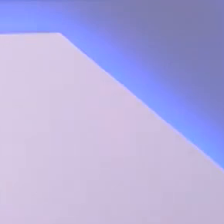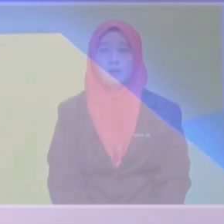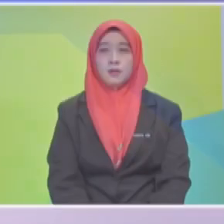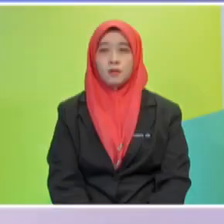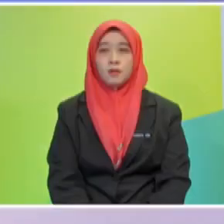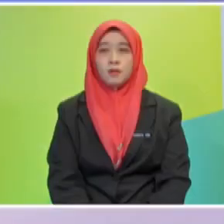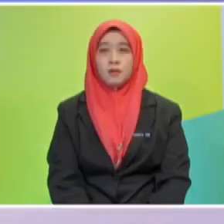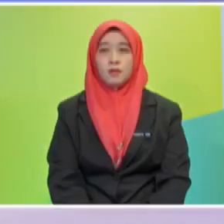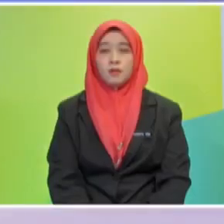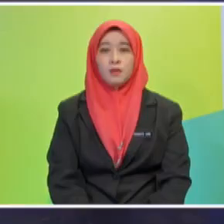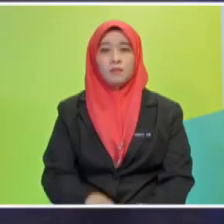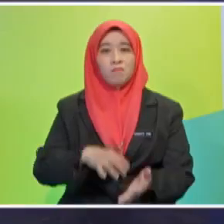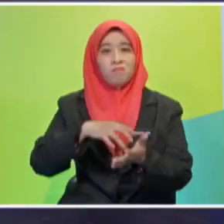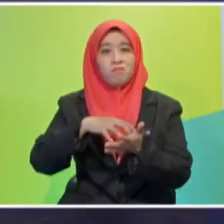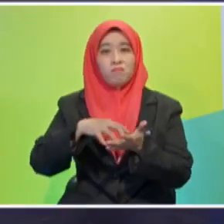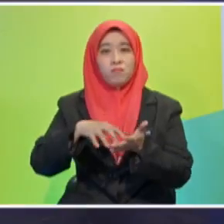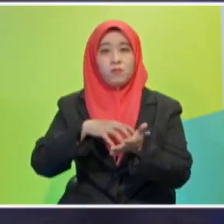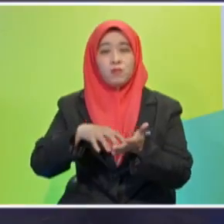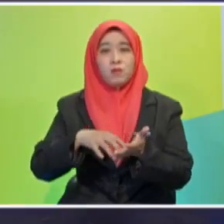Alah, rosaklah pula ni.